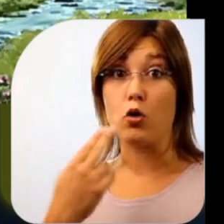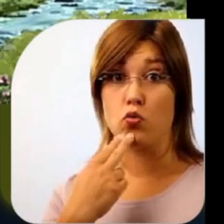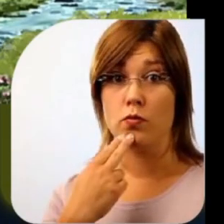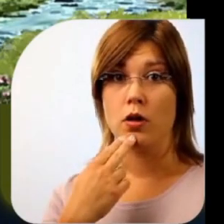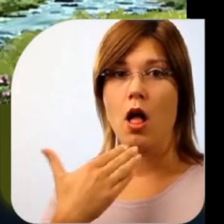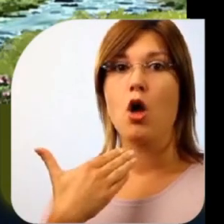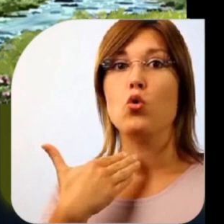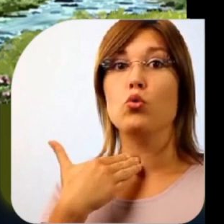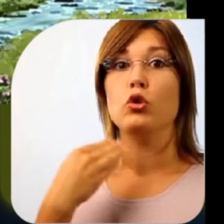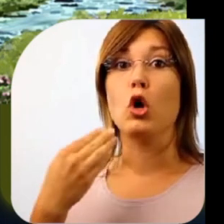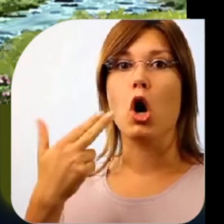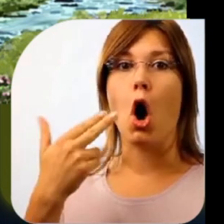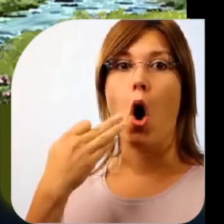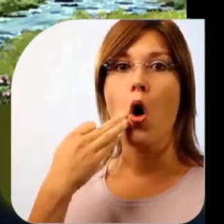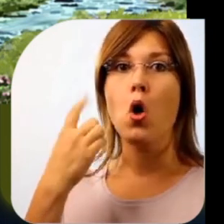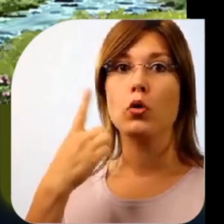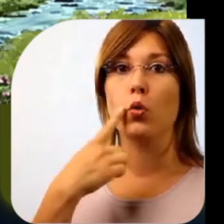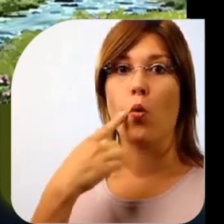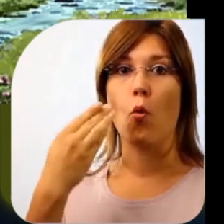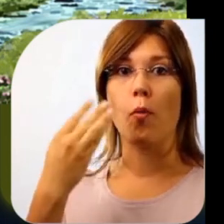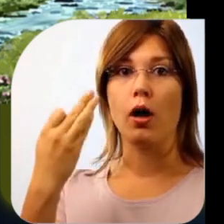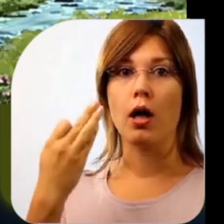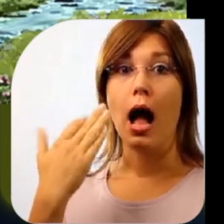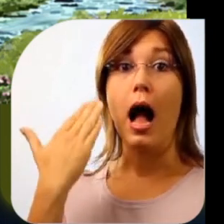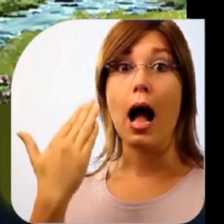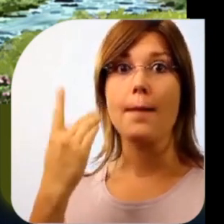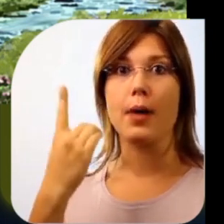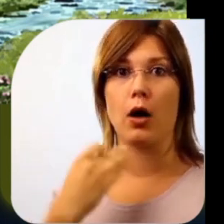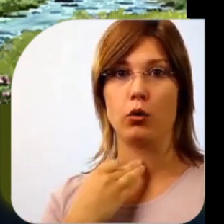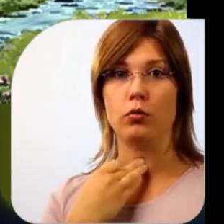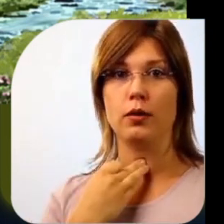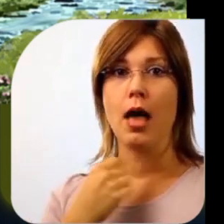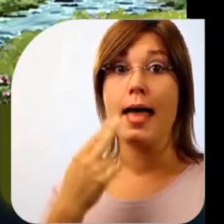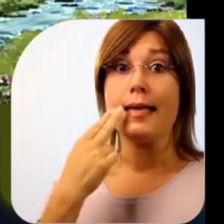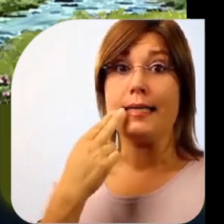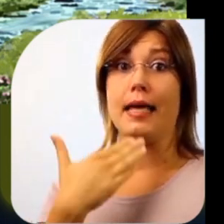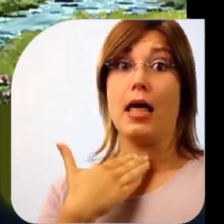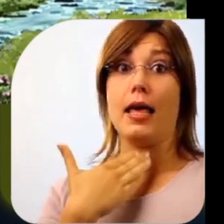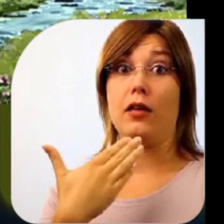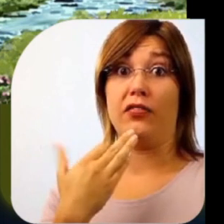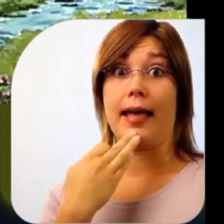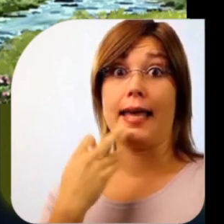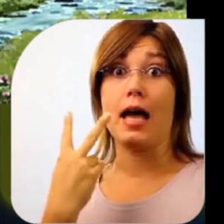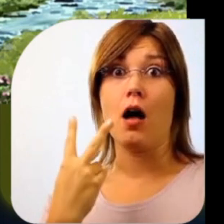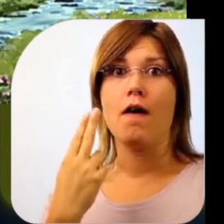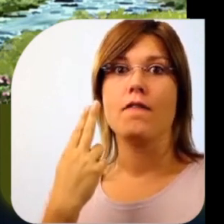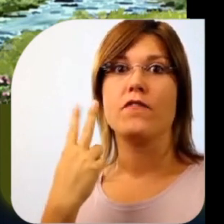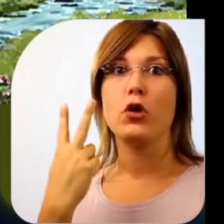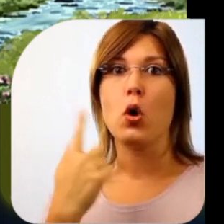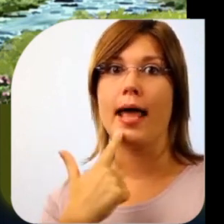Tout à coup, une grande ombre apparut qui